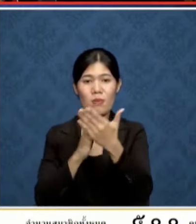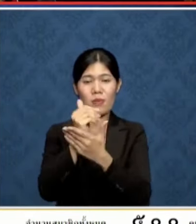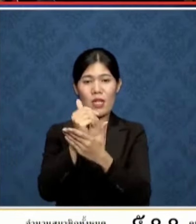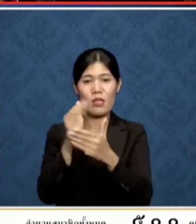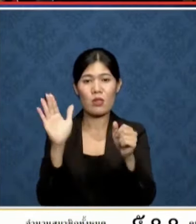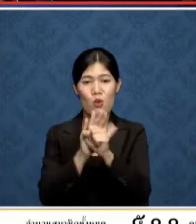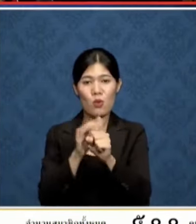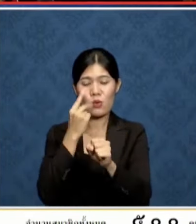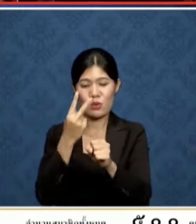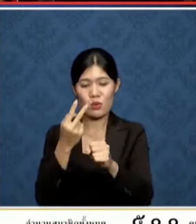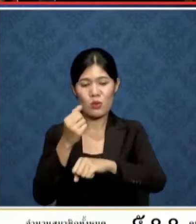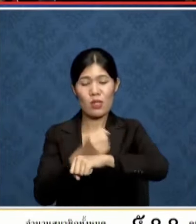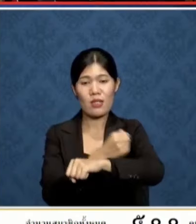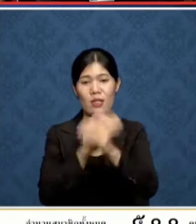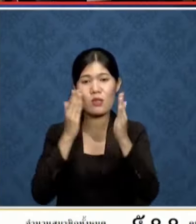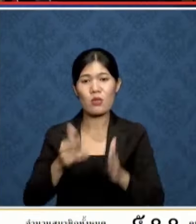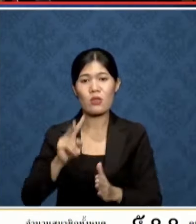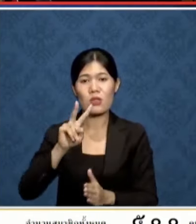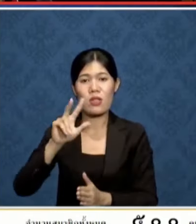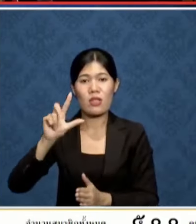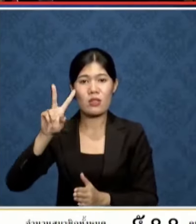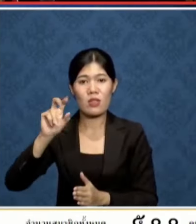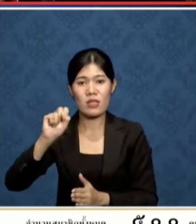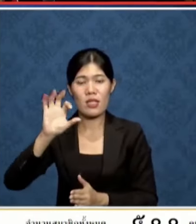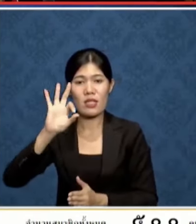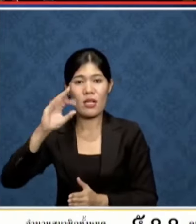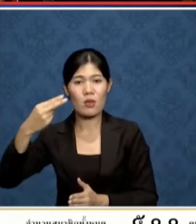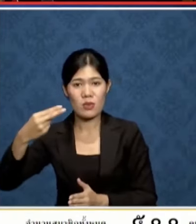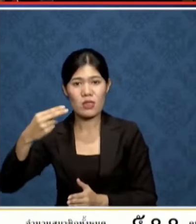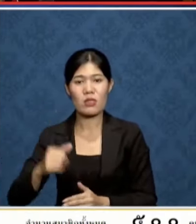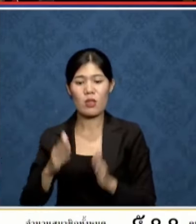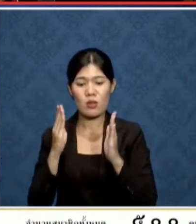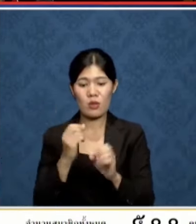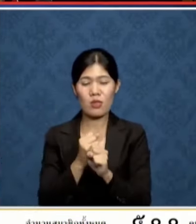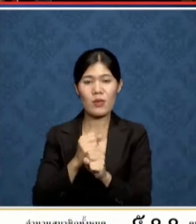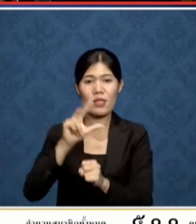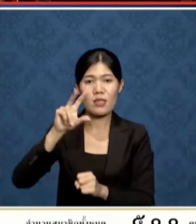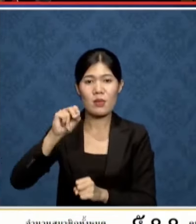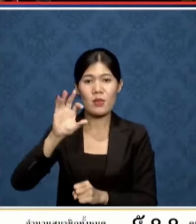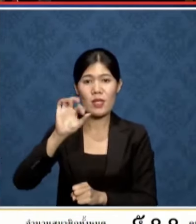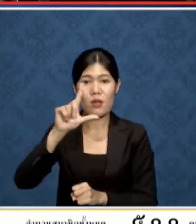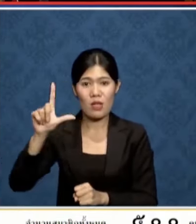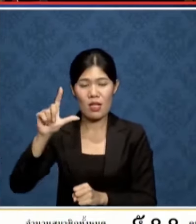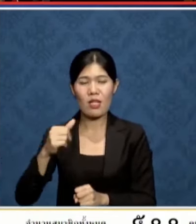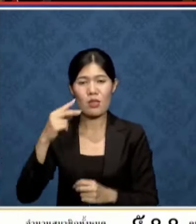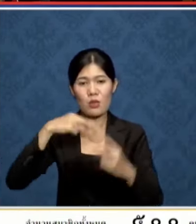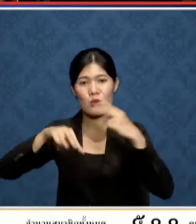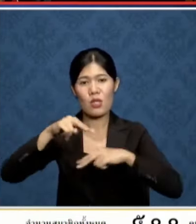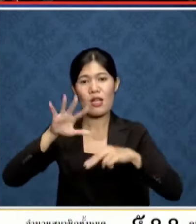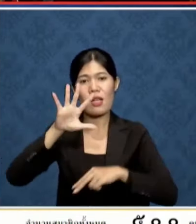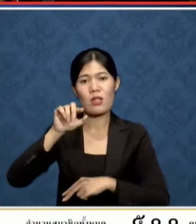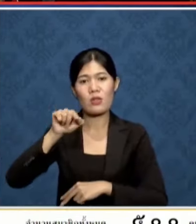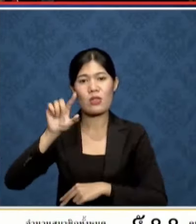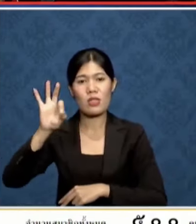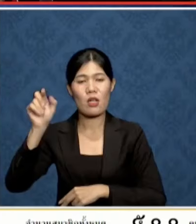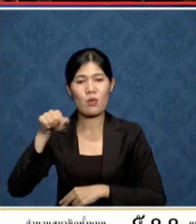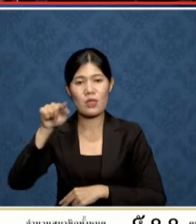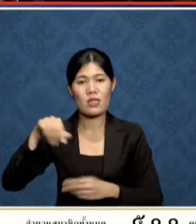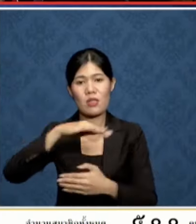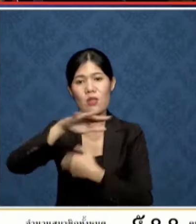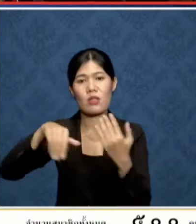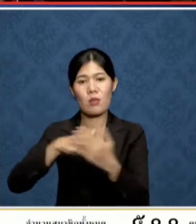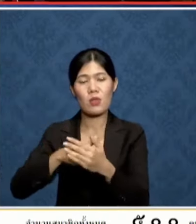แลงานแรงงานได้ทั้งหมด 2, 290,000คนครับจากผู้มีงานทำ 39ล้านคนนะครับซึ่งดูแลได้แค่ 5.9 perของแรงงาน